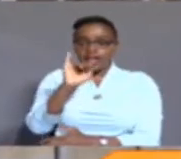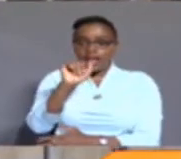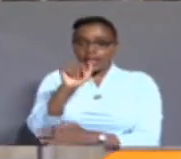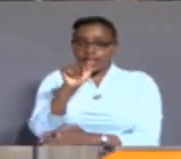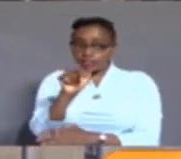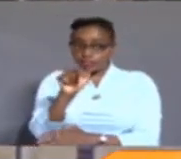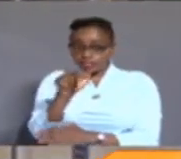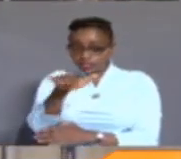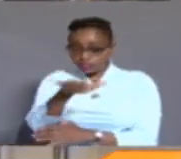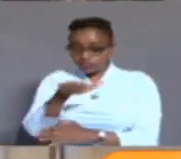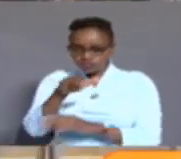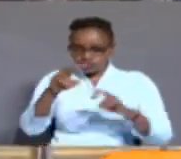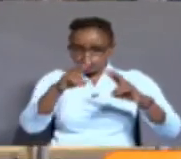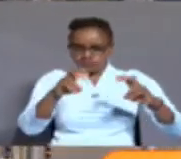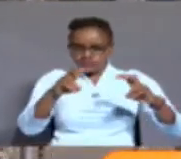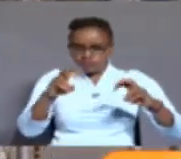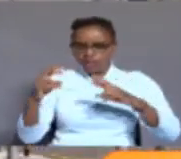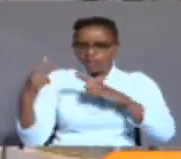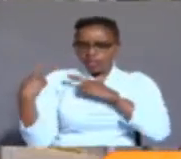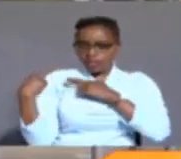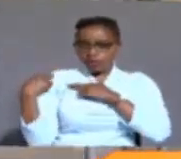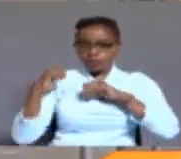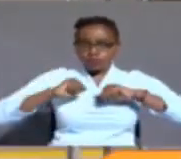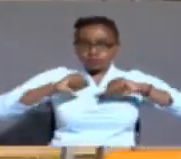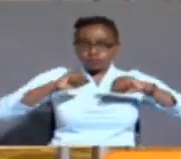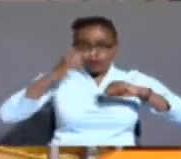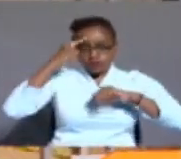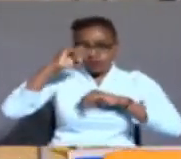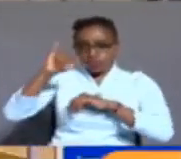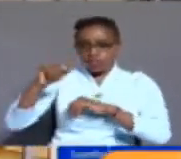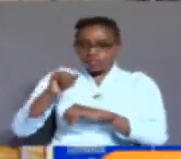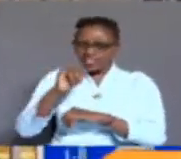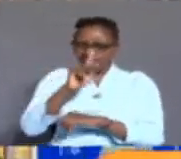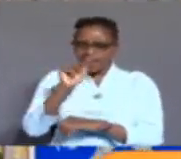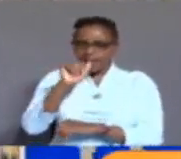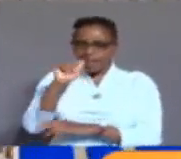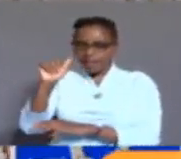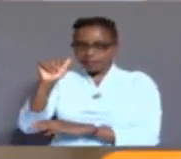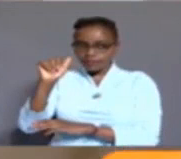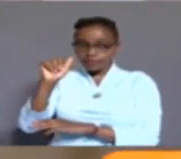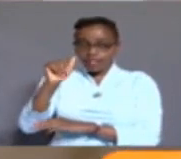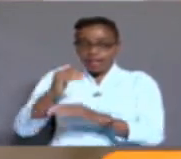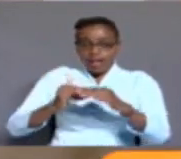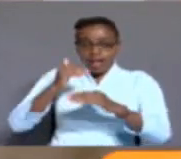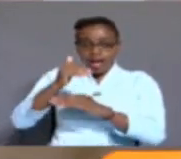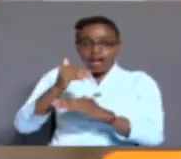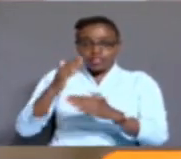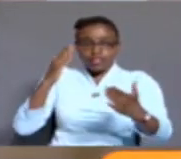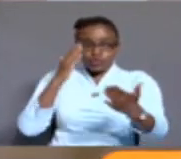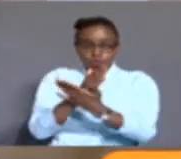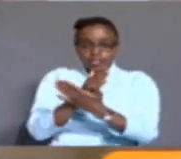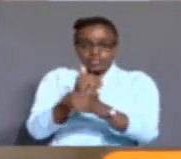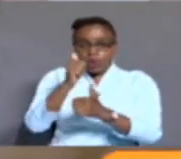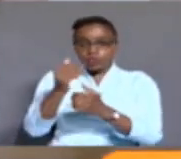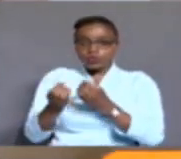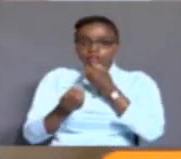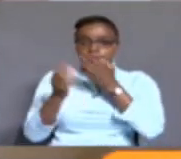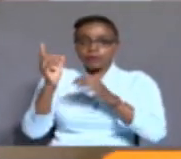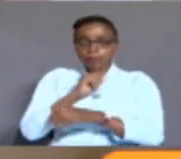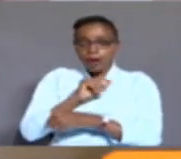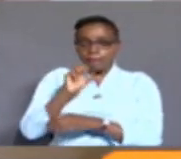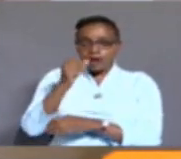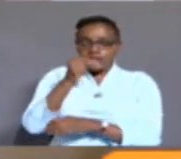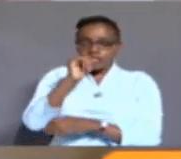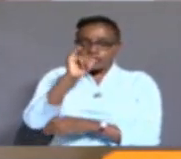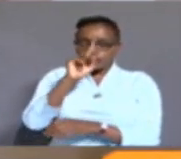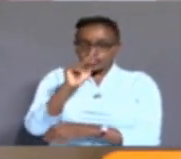Hapa wakiwasaka maafisa wakuu wa halmashauri ya viwanja vya ndege KAA. Hii ni baada ya hakikisho lililotolewa kwake Sheikh Rashid